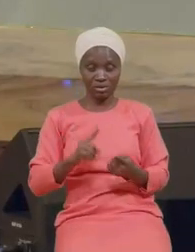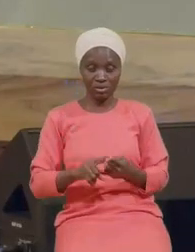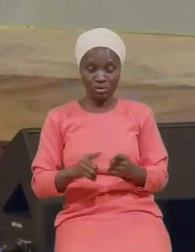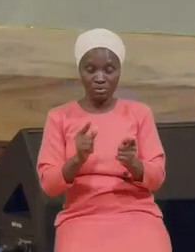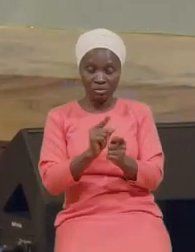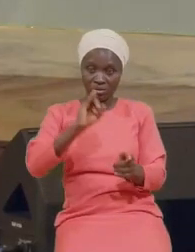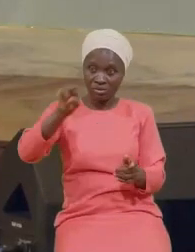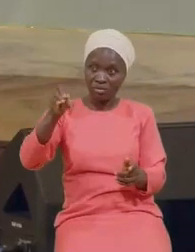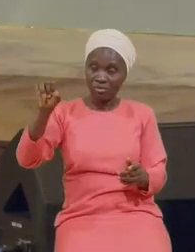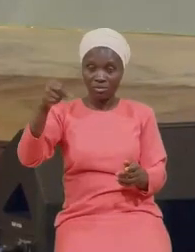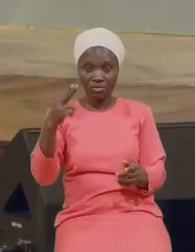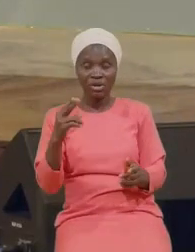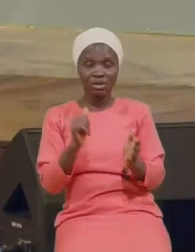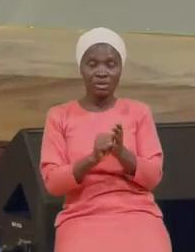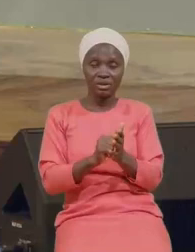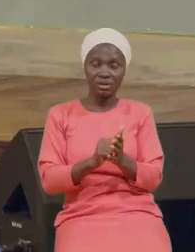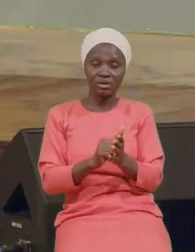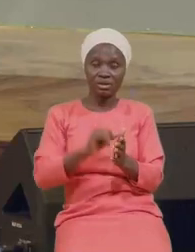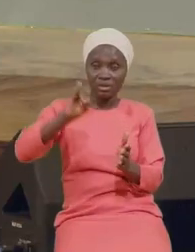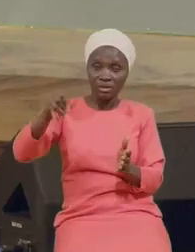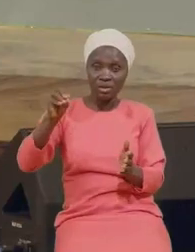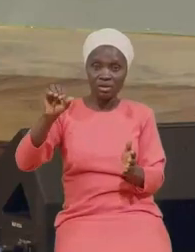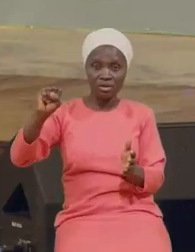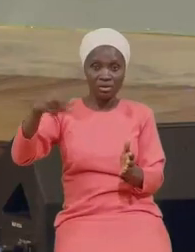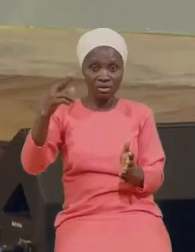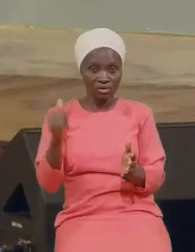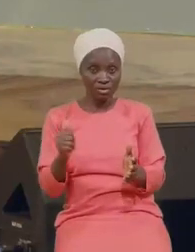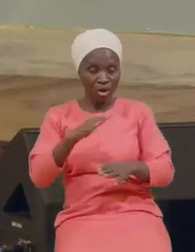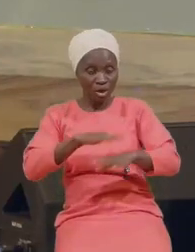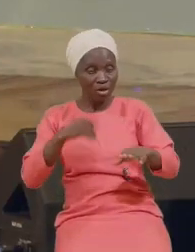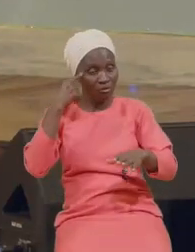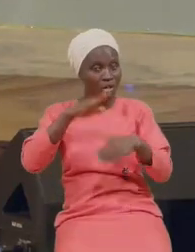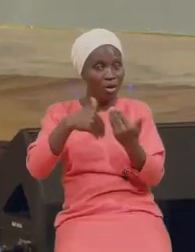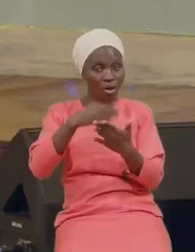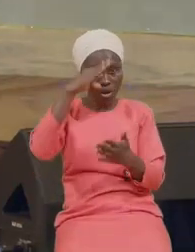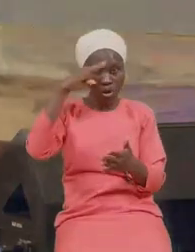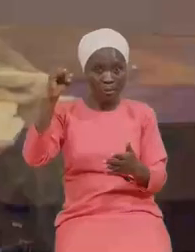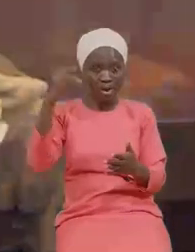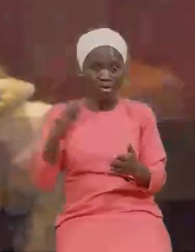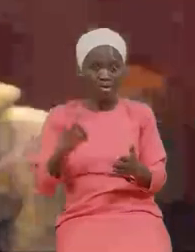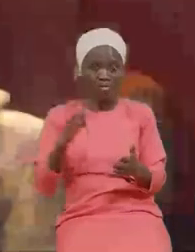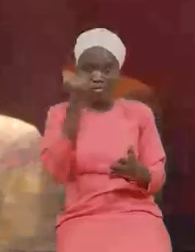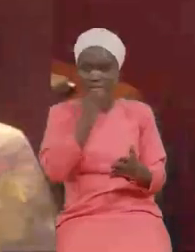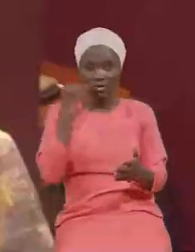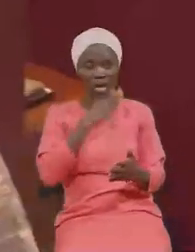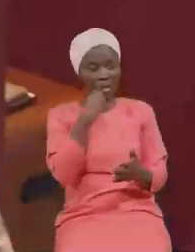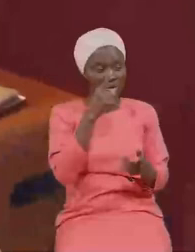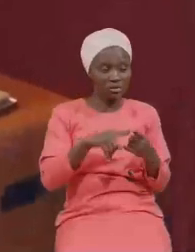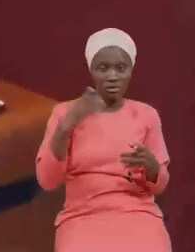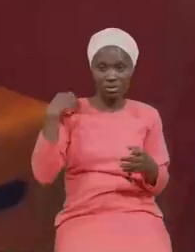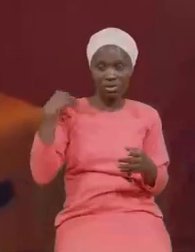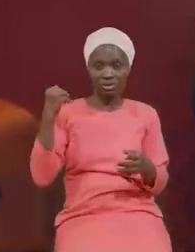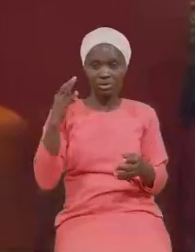José appeler tous les hommes d'Israël et dit au chef des gens